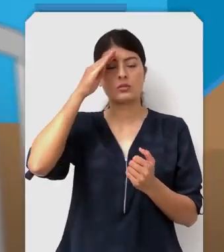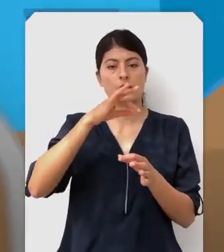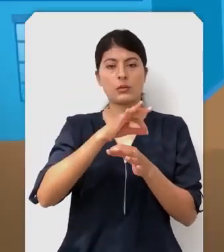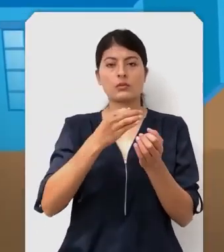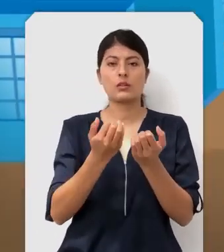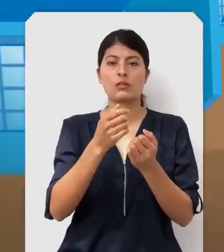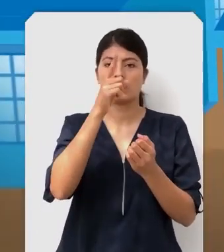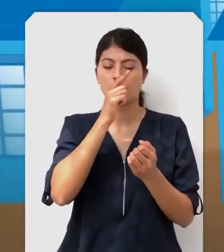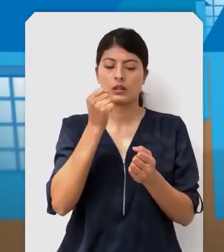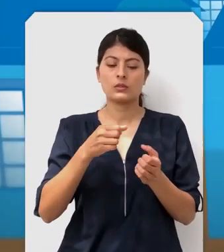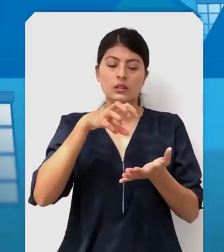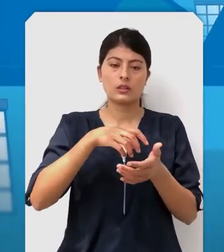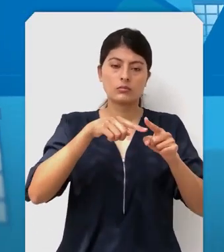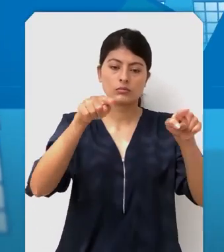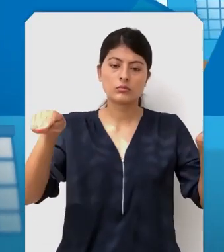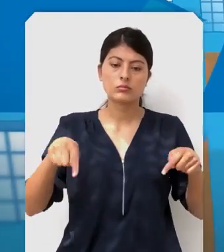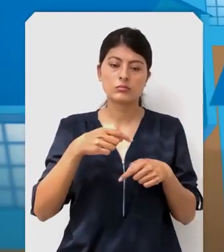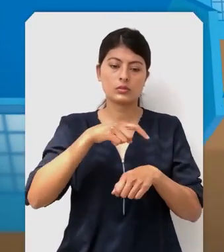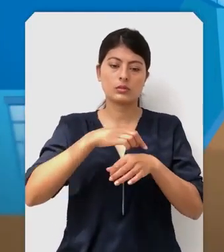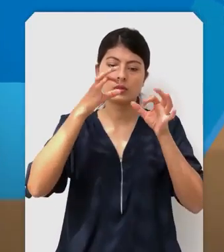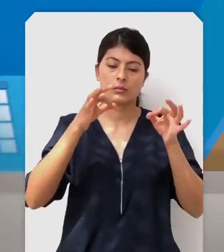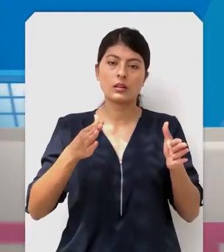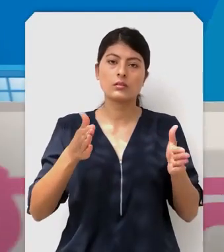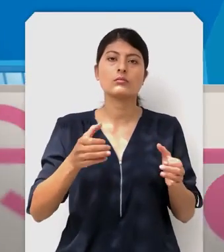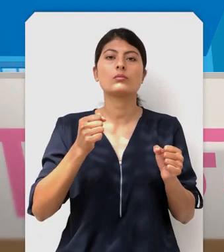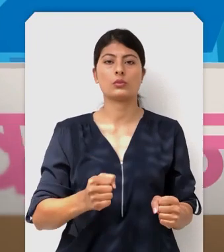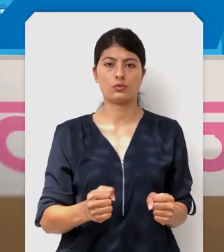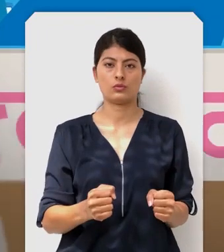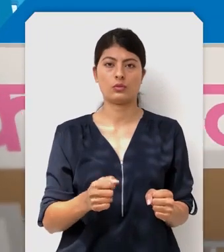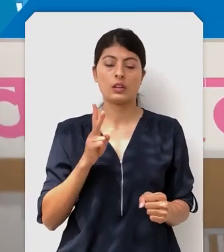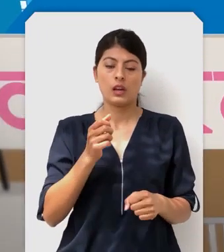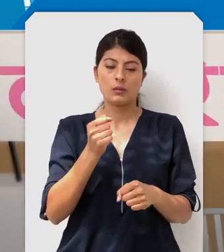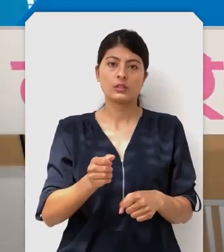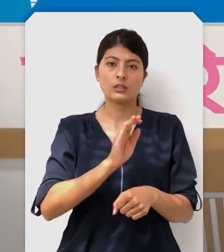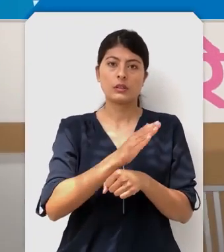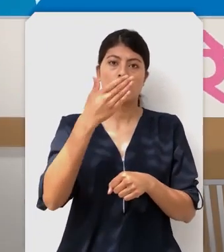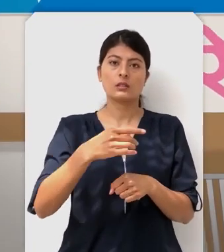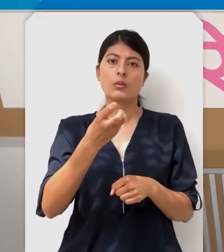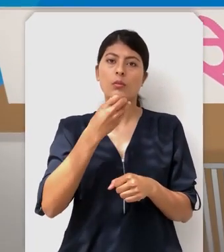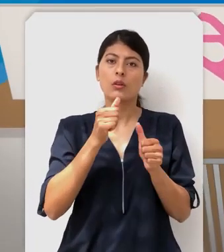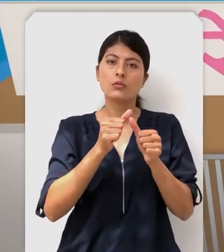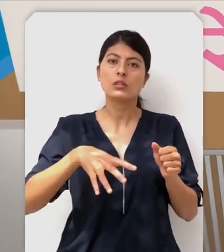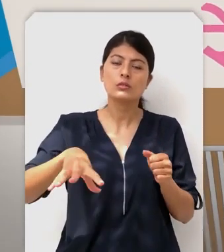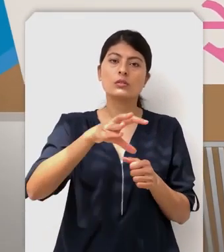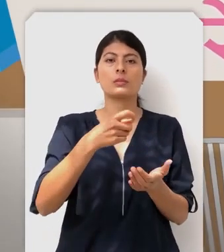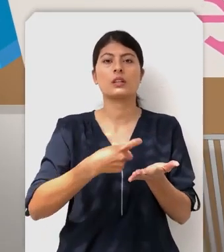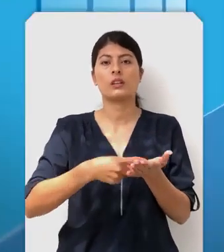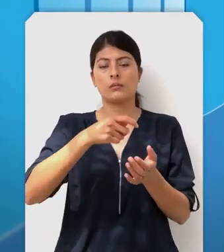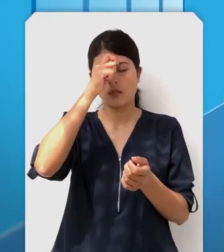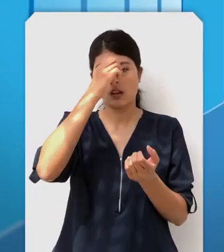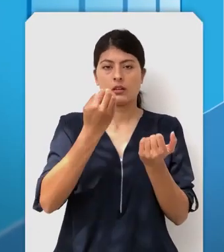या व्यवस्था ना तगु थासे तोके ना तगु इ तक चोने थन चोने बेले जी दह तगु नियम त पु अंक पालना